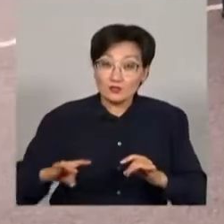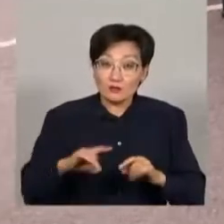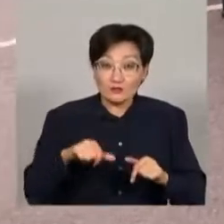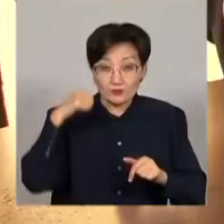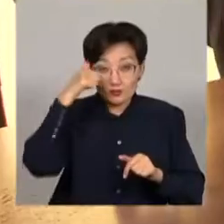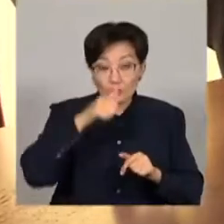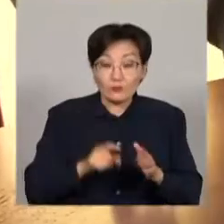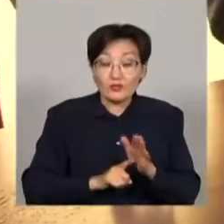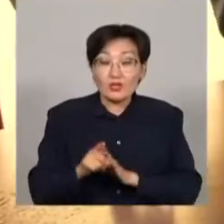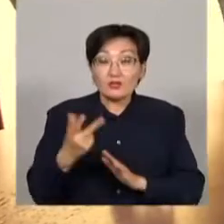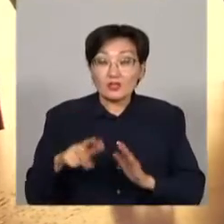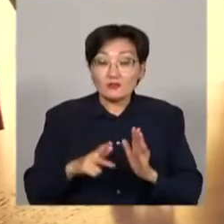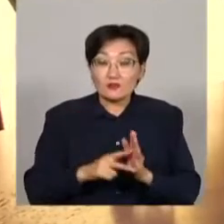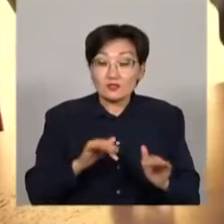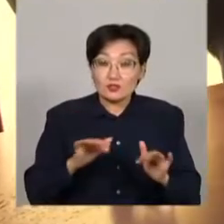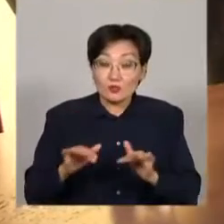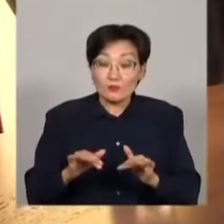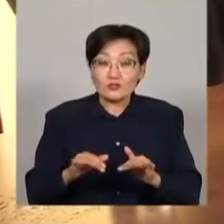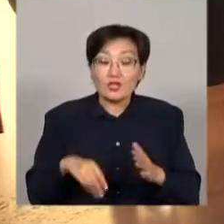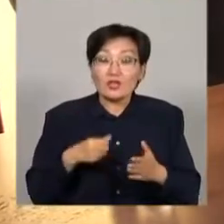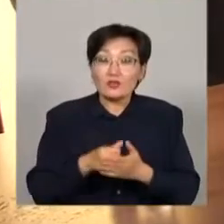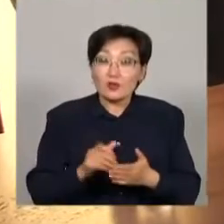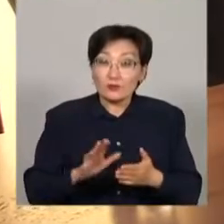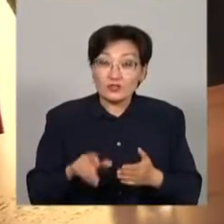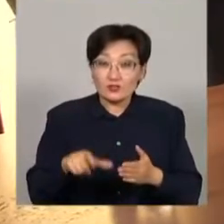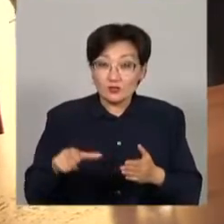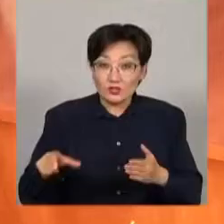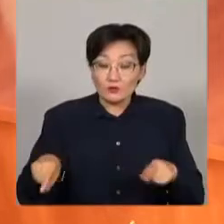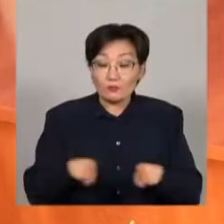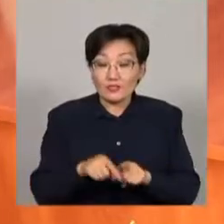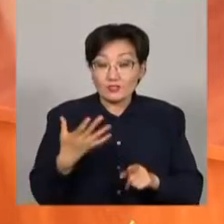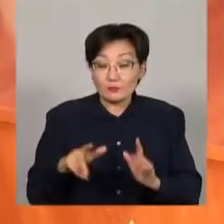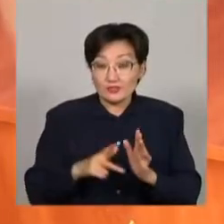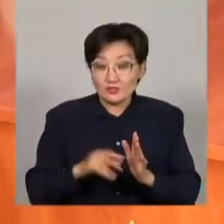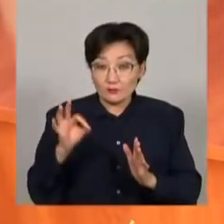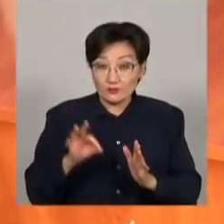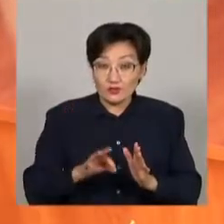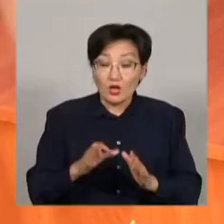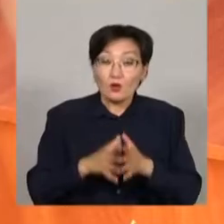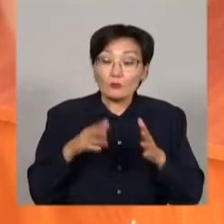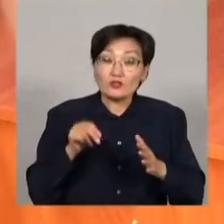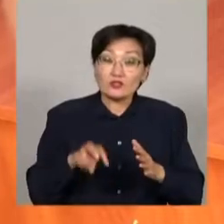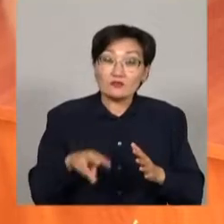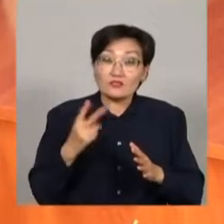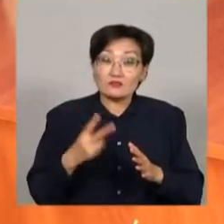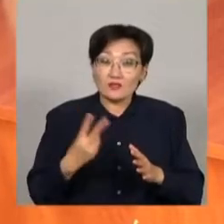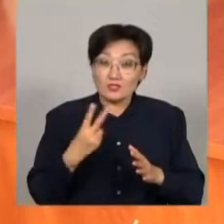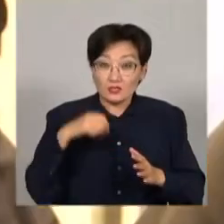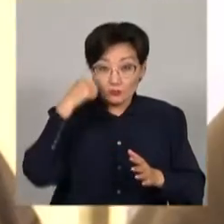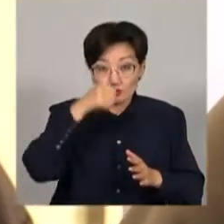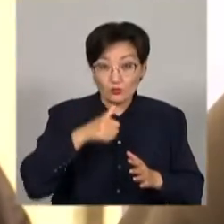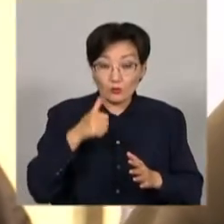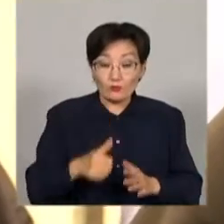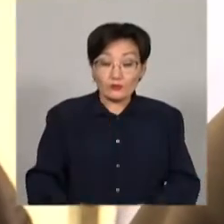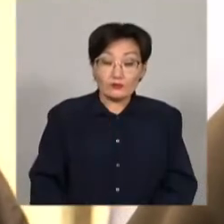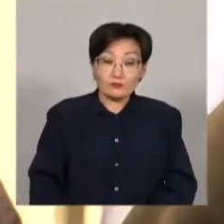году возбуждено 38 дел на злостных неплательщиков алиментов. Это на 58% больше, чем в 2020 году.